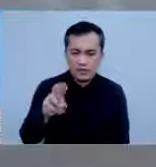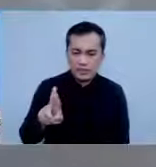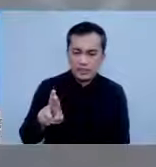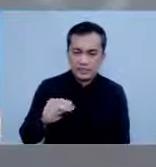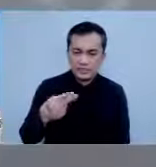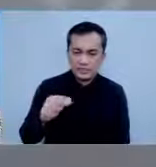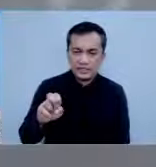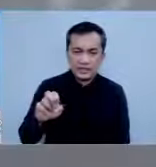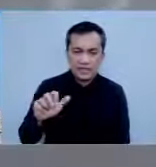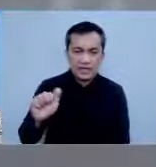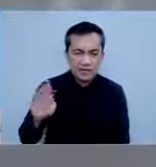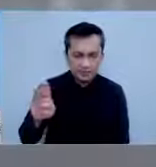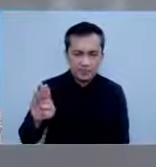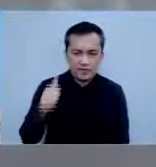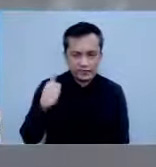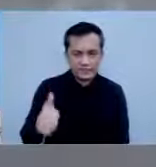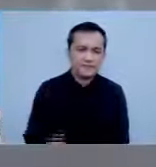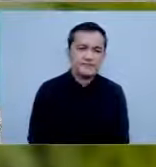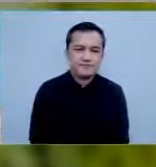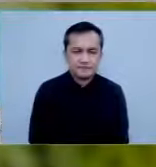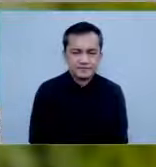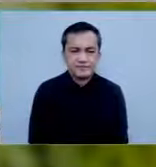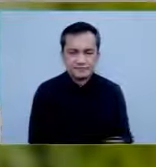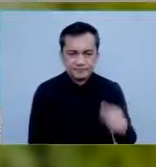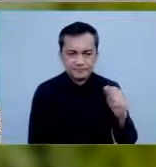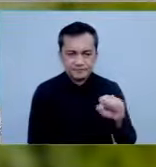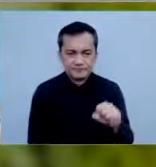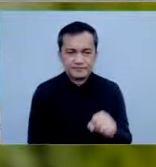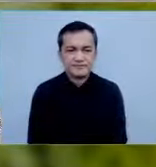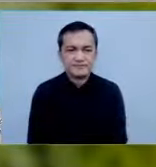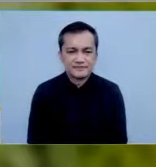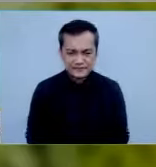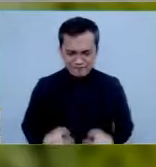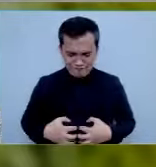Yes. Parang core stabilization. Yes. Parang magkakang six-pack ka dito.